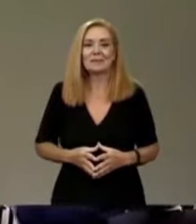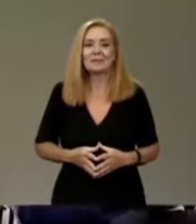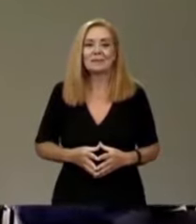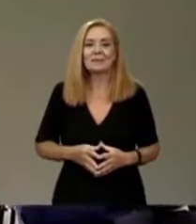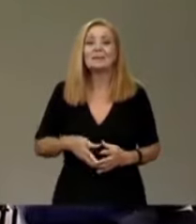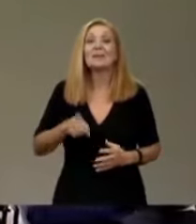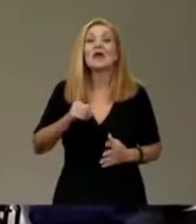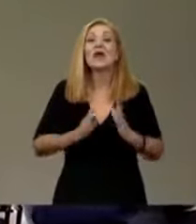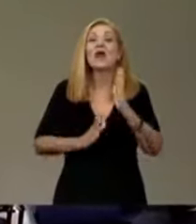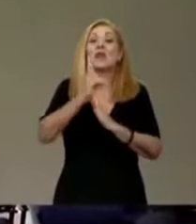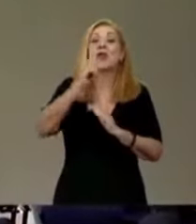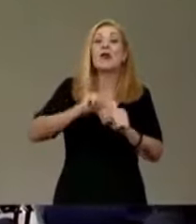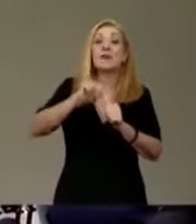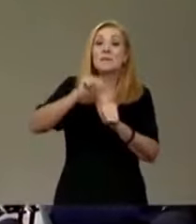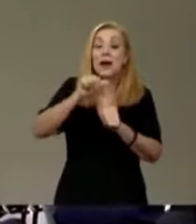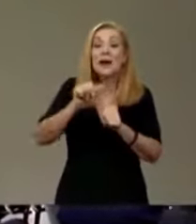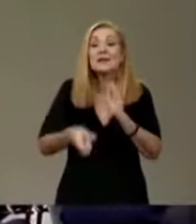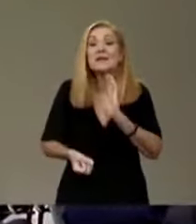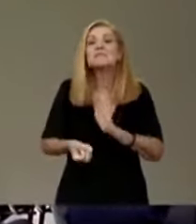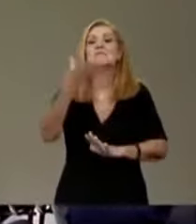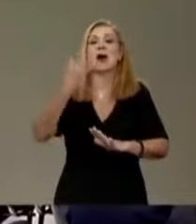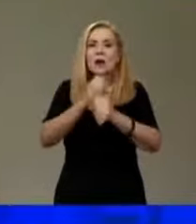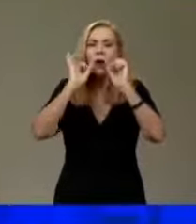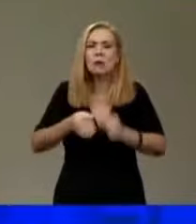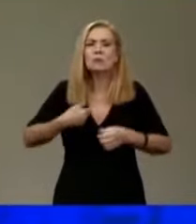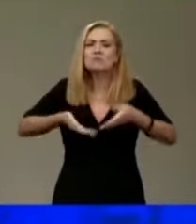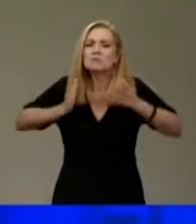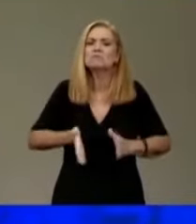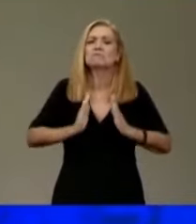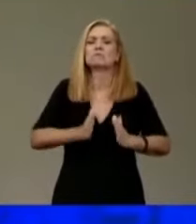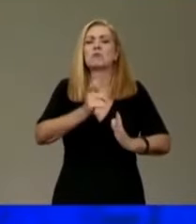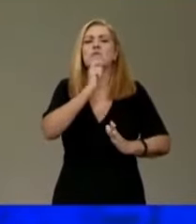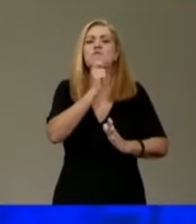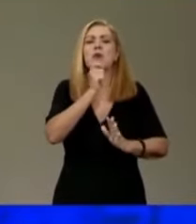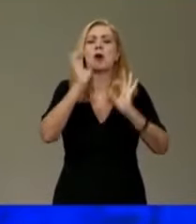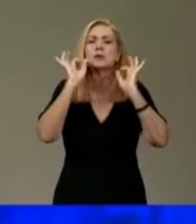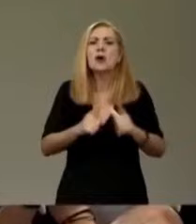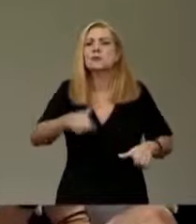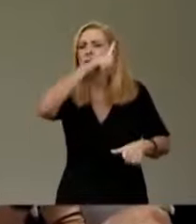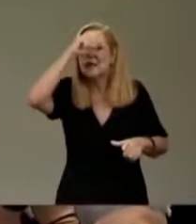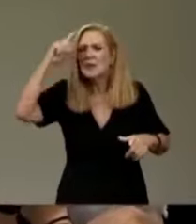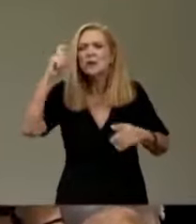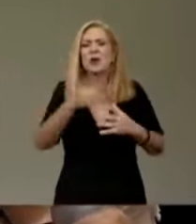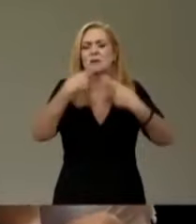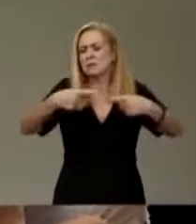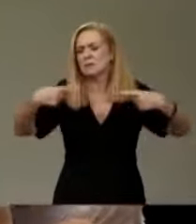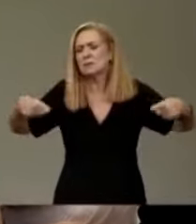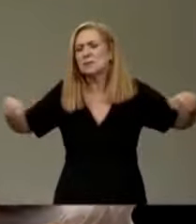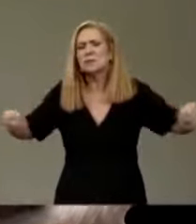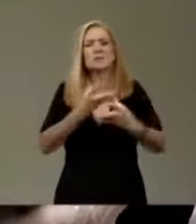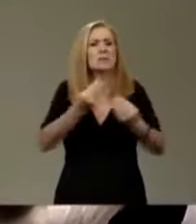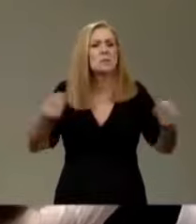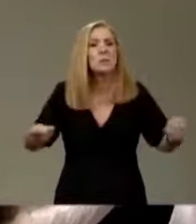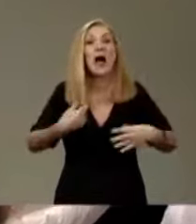срока, заявил греческий премьер-консерватор Кириакос Мицотакис. В следующем году правительство планирует потратить на социальные меры 3